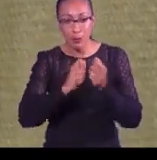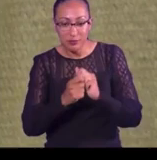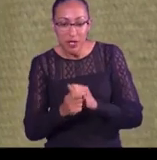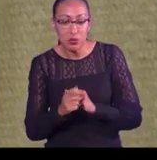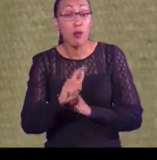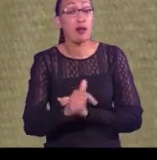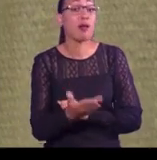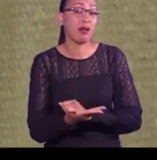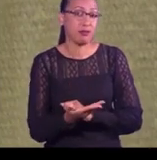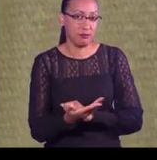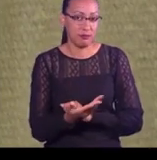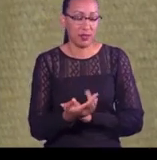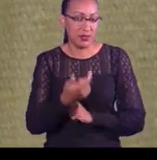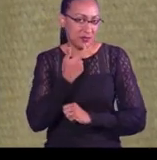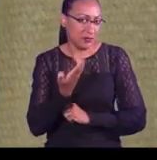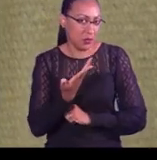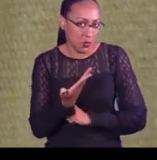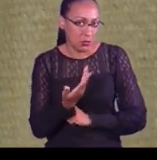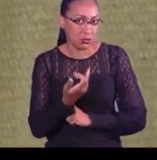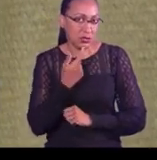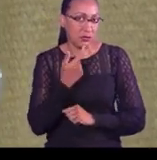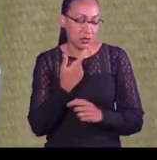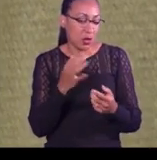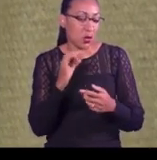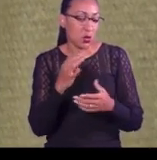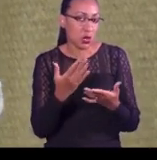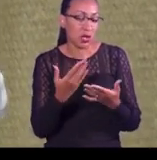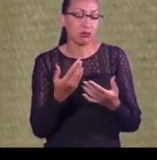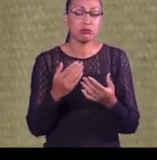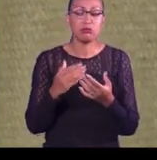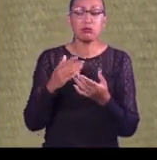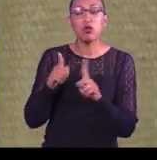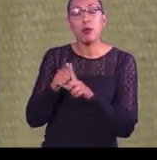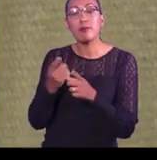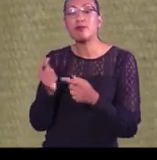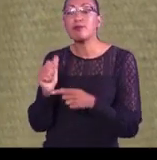remonter, non pas seulement comme une intervention auprès du Premier ministre,